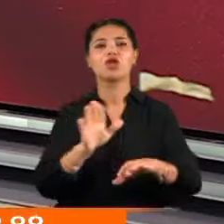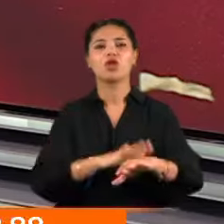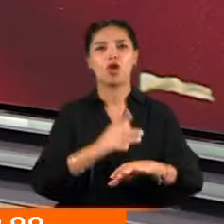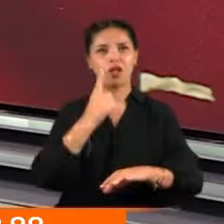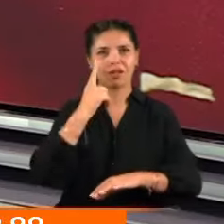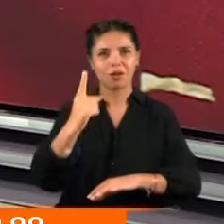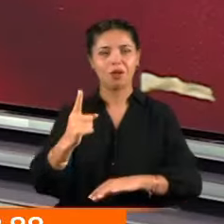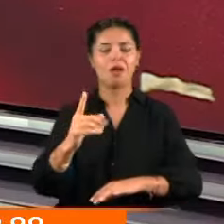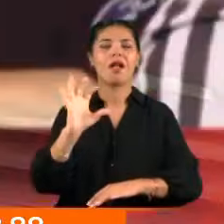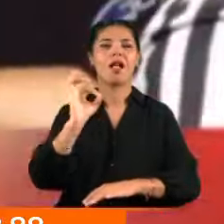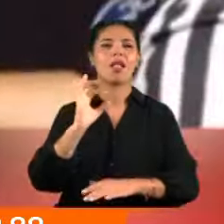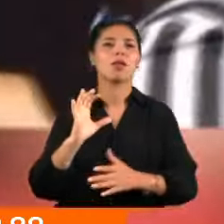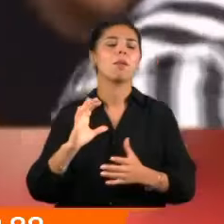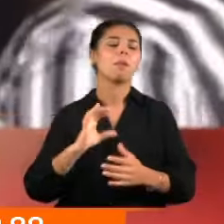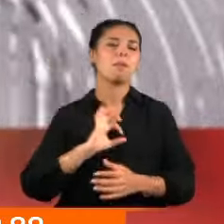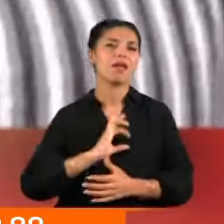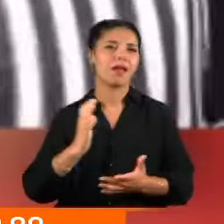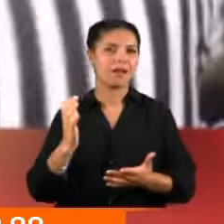karşılandı.